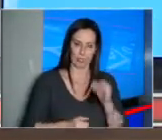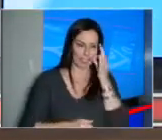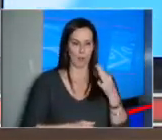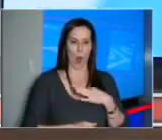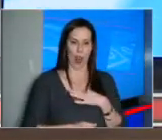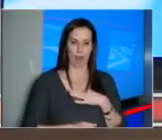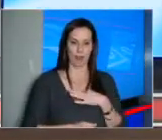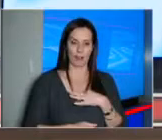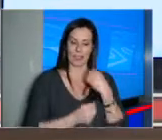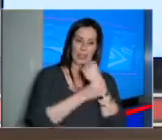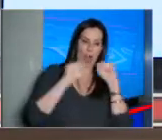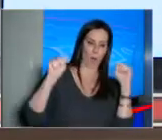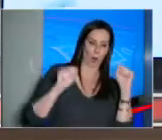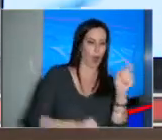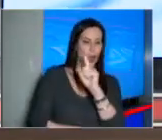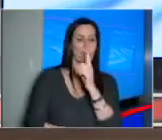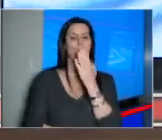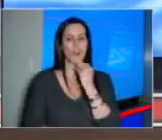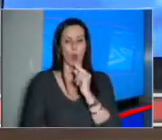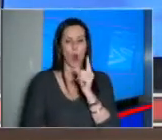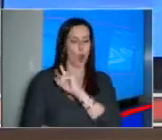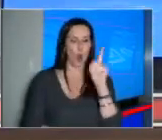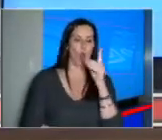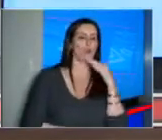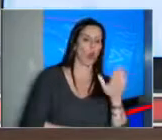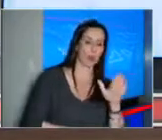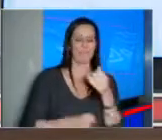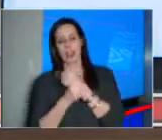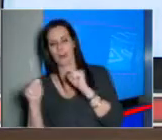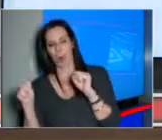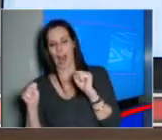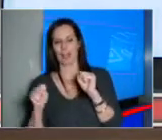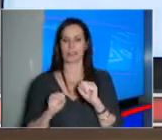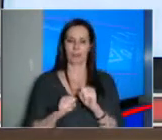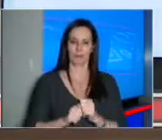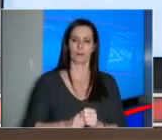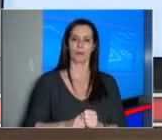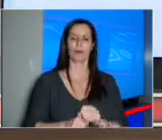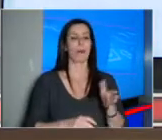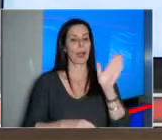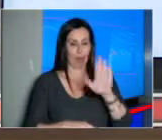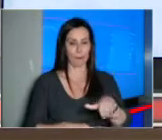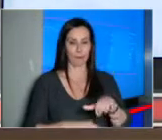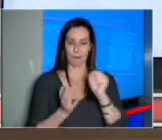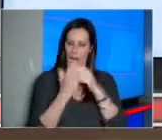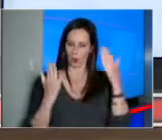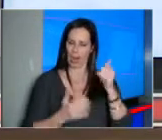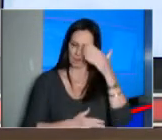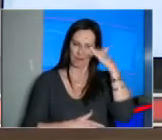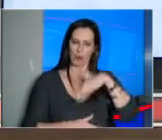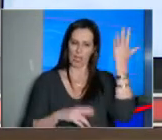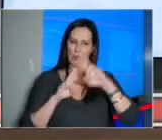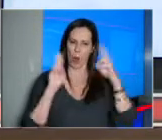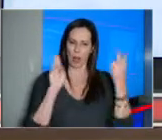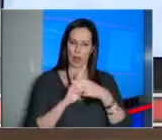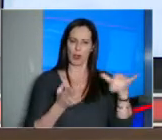לב, דמוקרטית ויהודית, לא יהודית ודמוקרטית. בנוסף, בעיתון אולי המפורסם